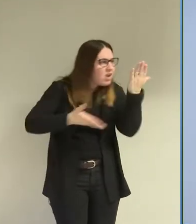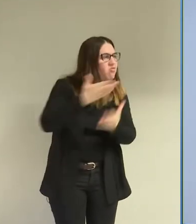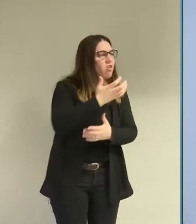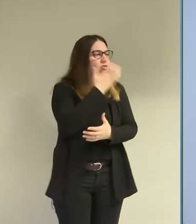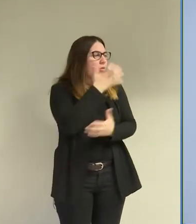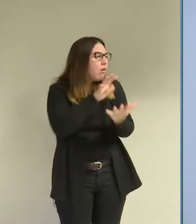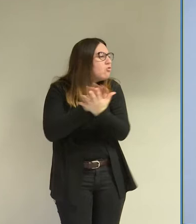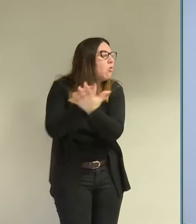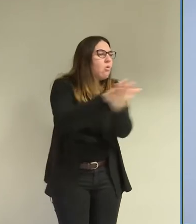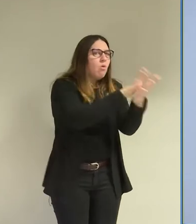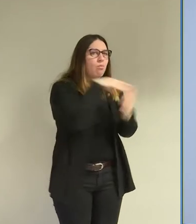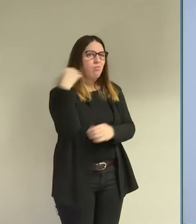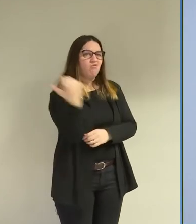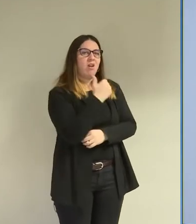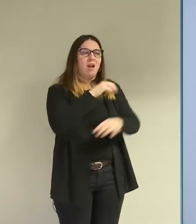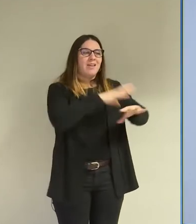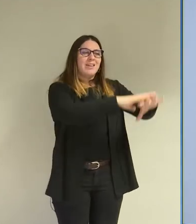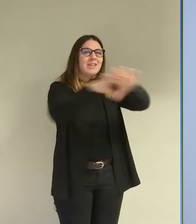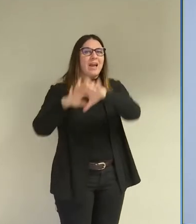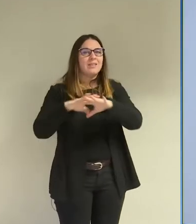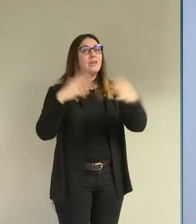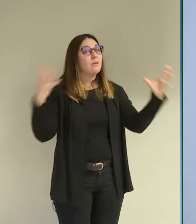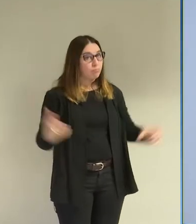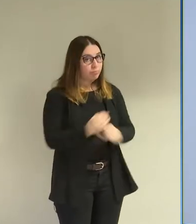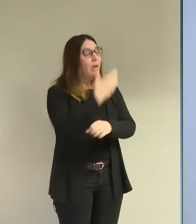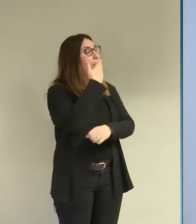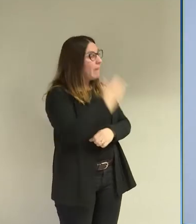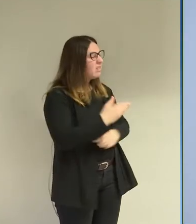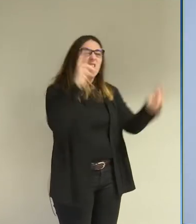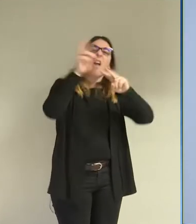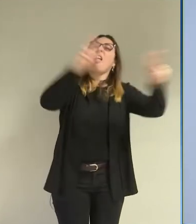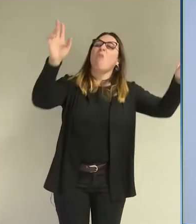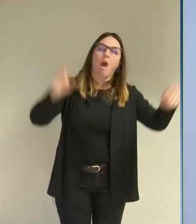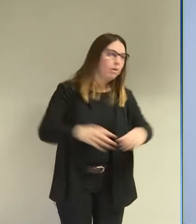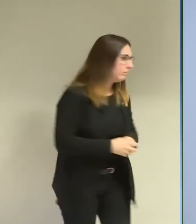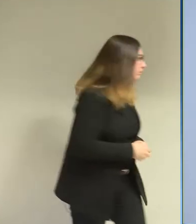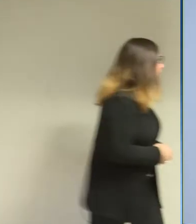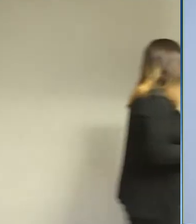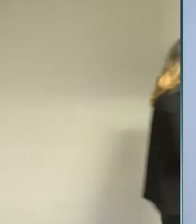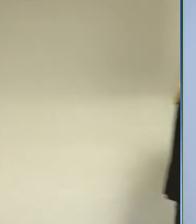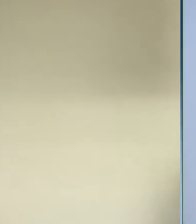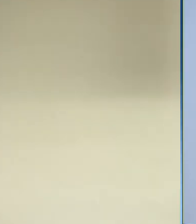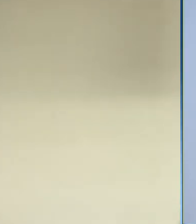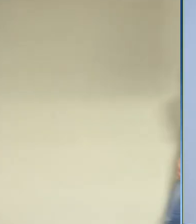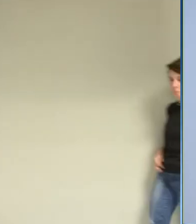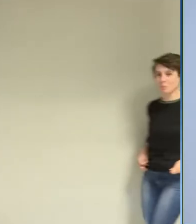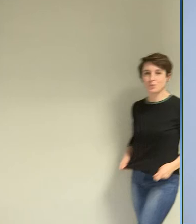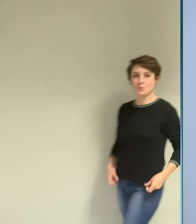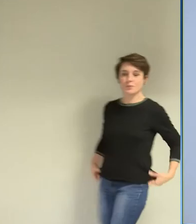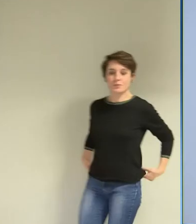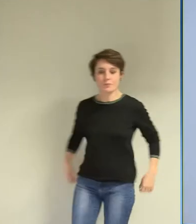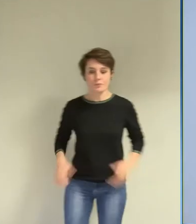de chacun de ces quartiers je vous remercie nous avons maintenant une troisième question